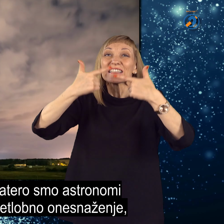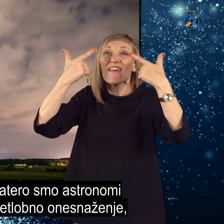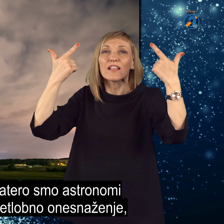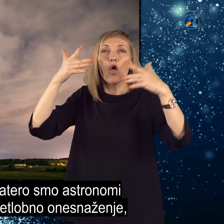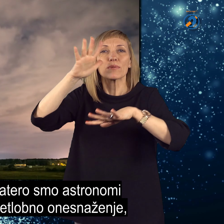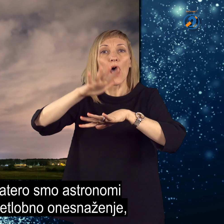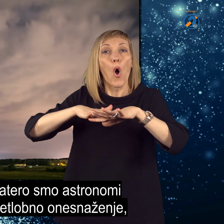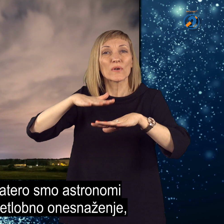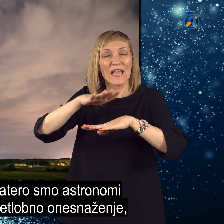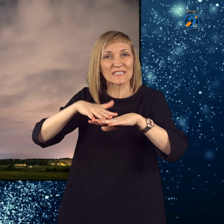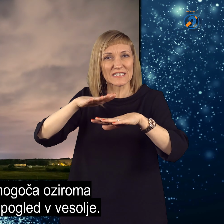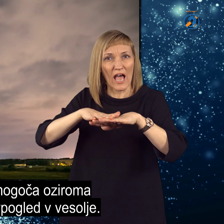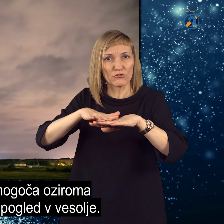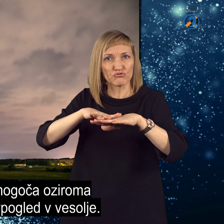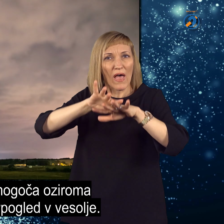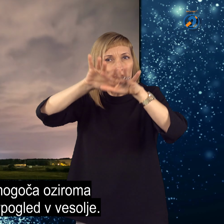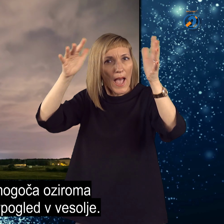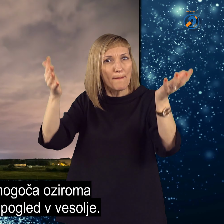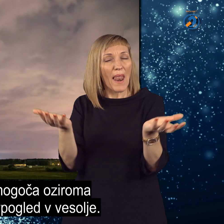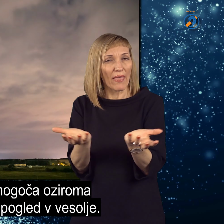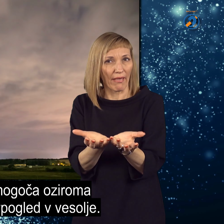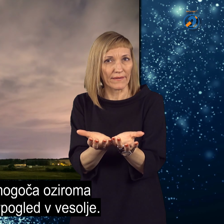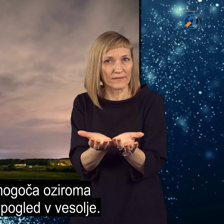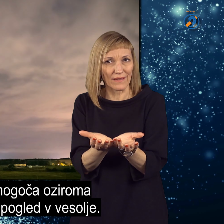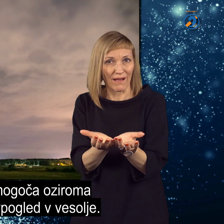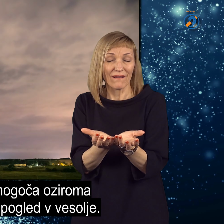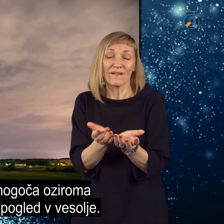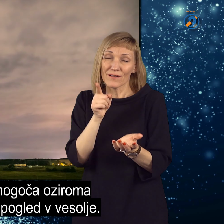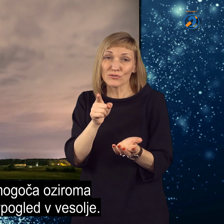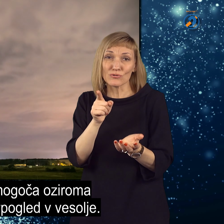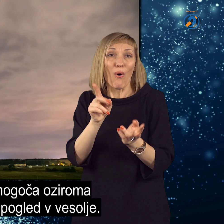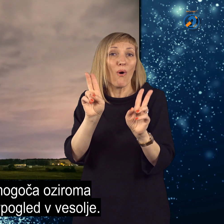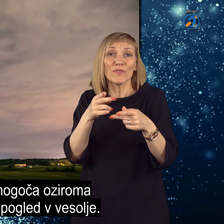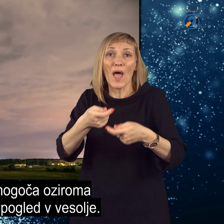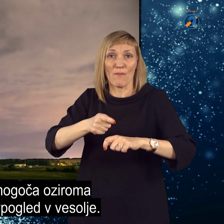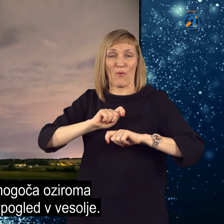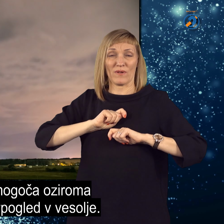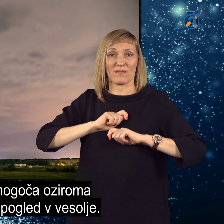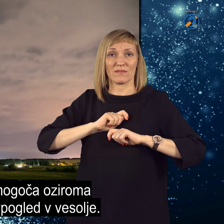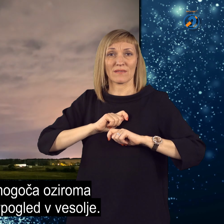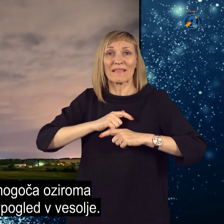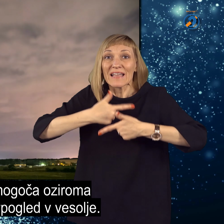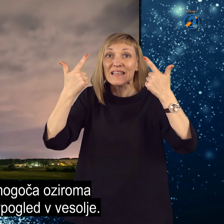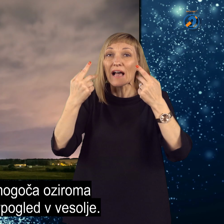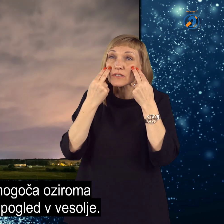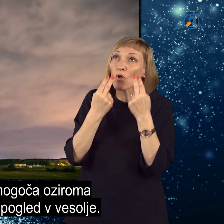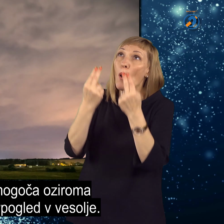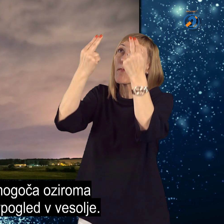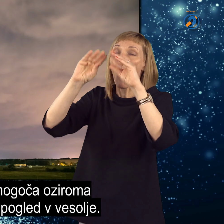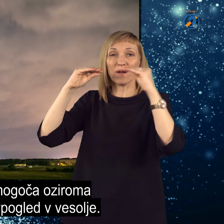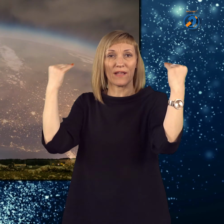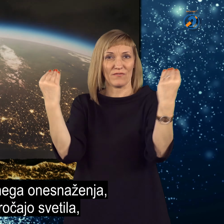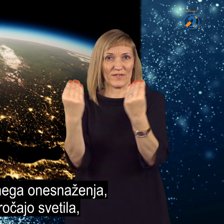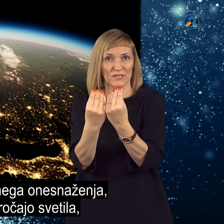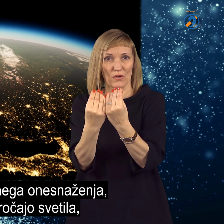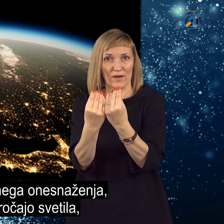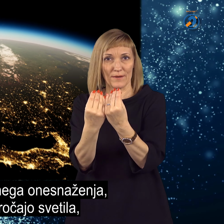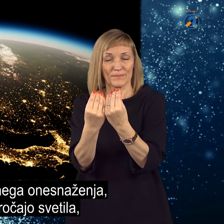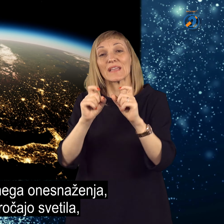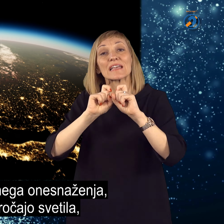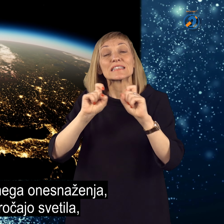onesnaženje, ki nam onemogoča oziroma zastre delno pogled v vesolje zaradi